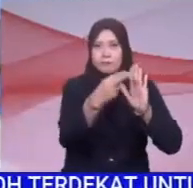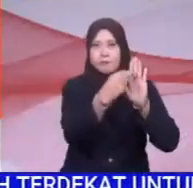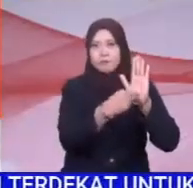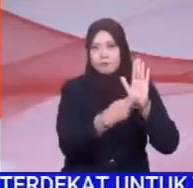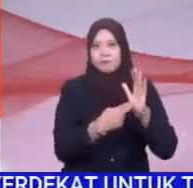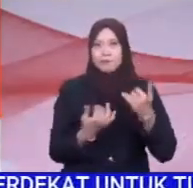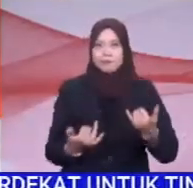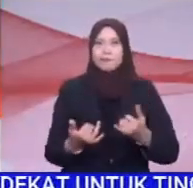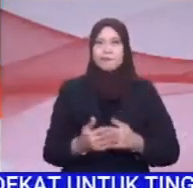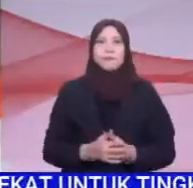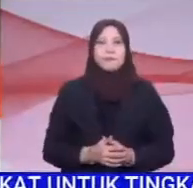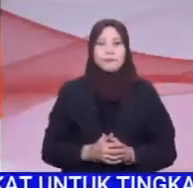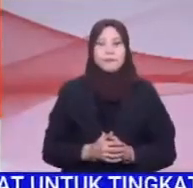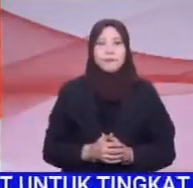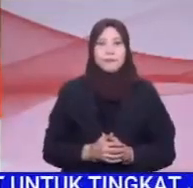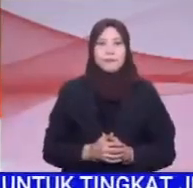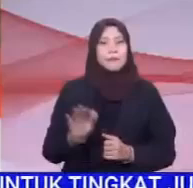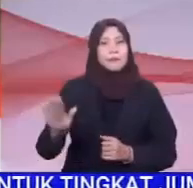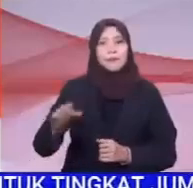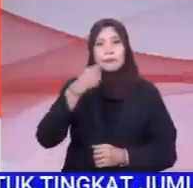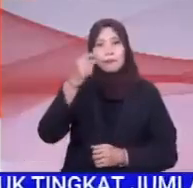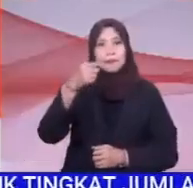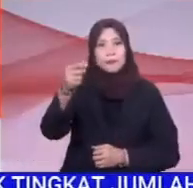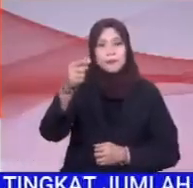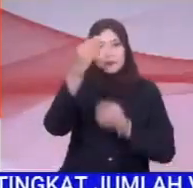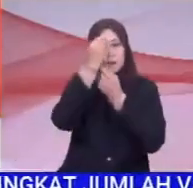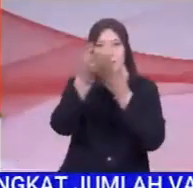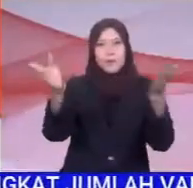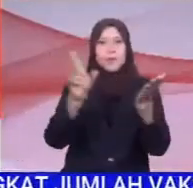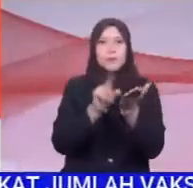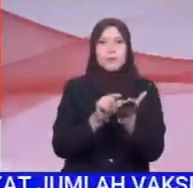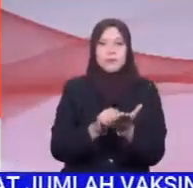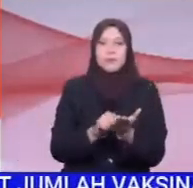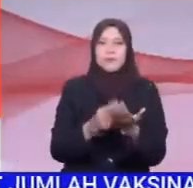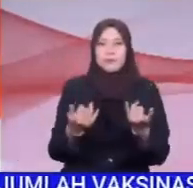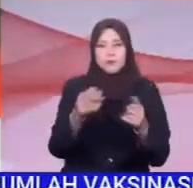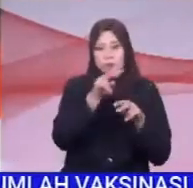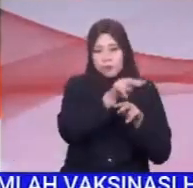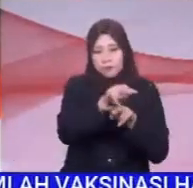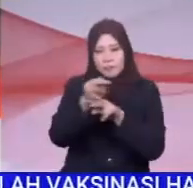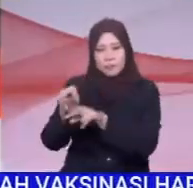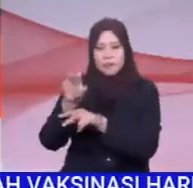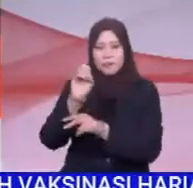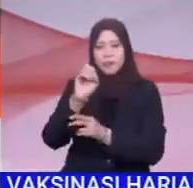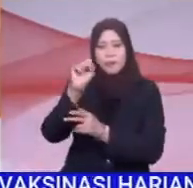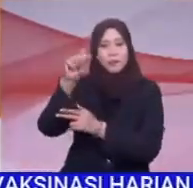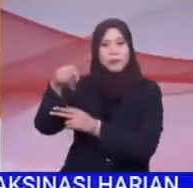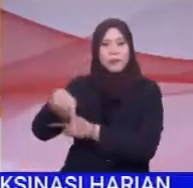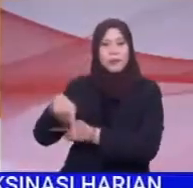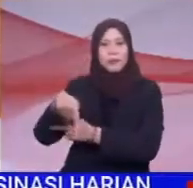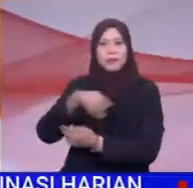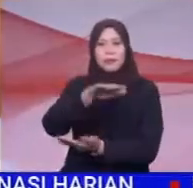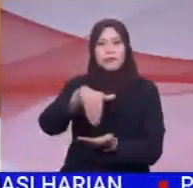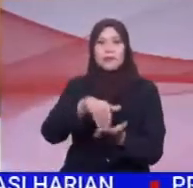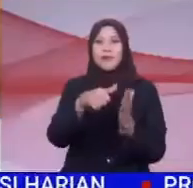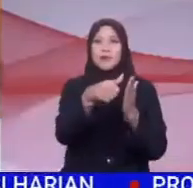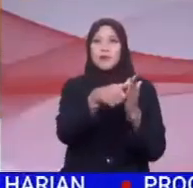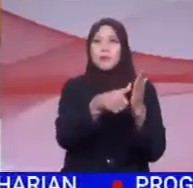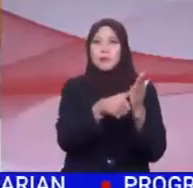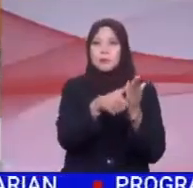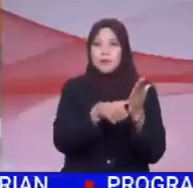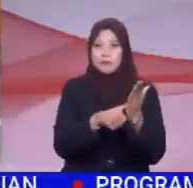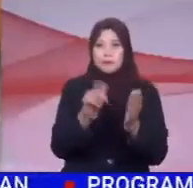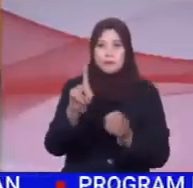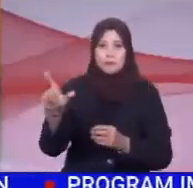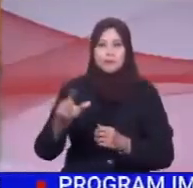ini. Beliau berkata kepada pemberita selepas meninjau pematuhan SOP di sebuah pusat membeli belah di ibu